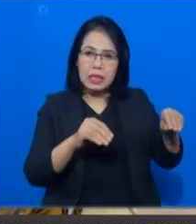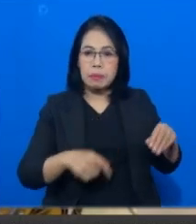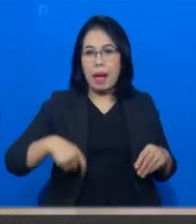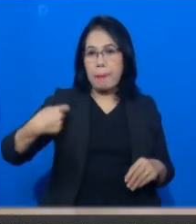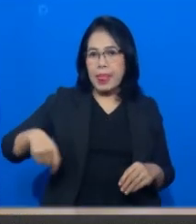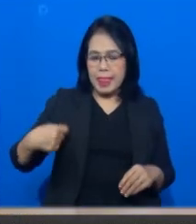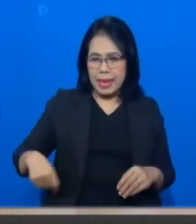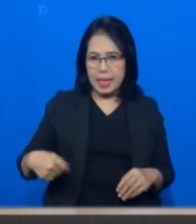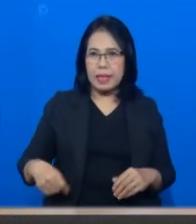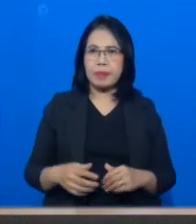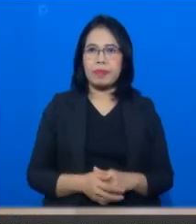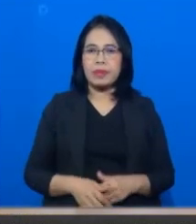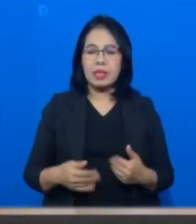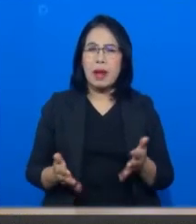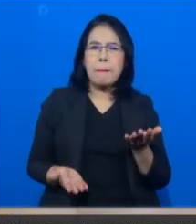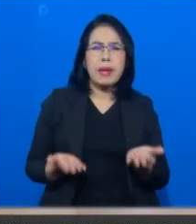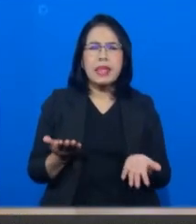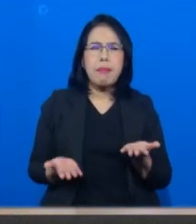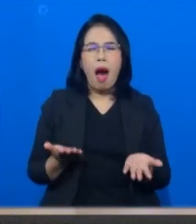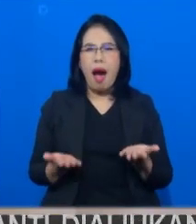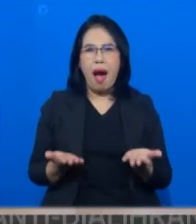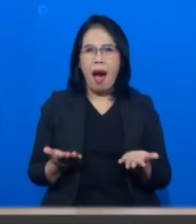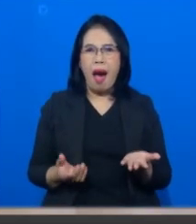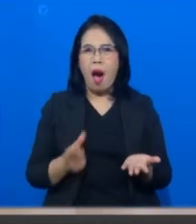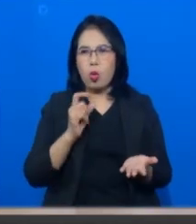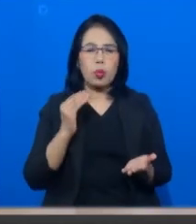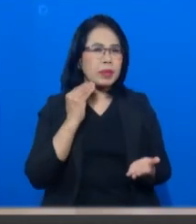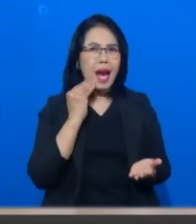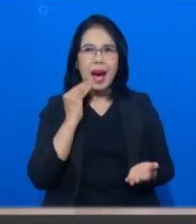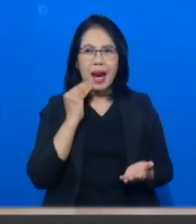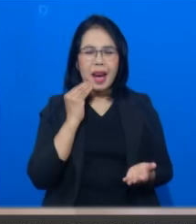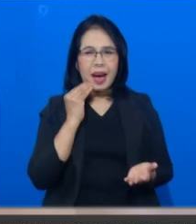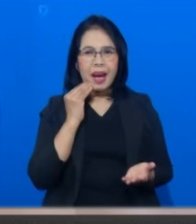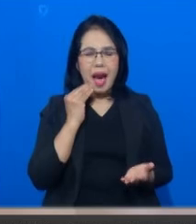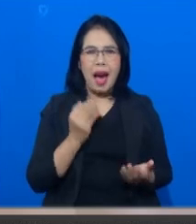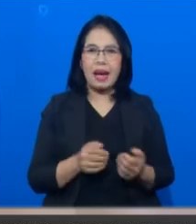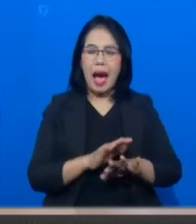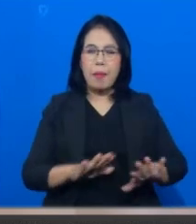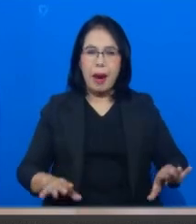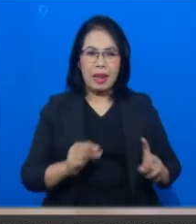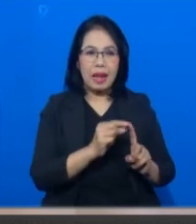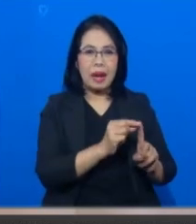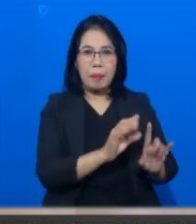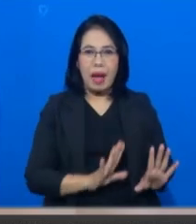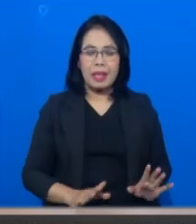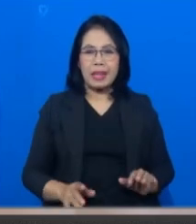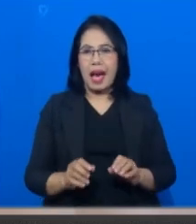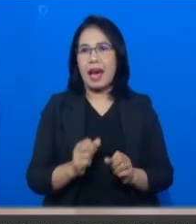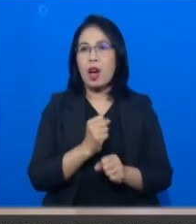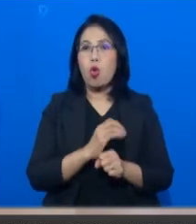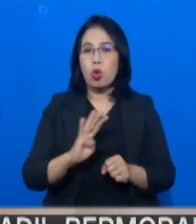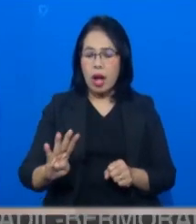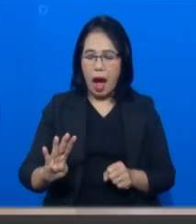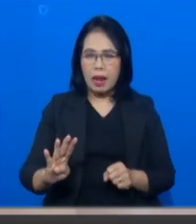menteri. Setelah mempertimbangkan dan untuk menjaga keutuhan Partai Golkar dalam rangka